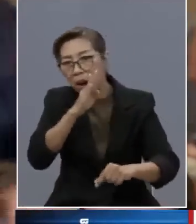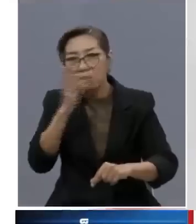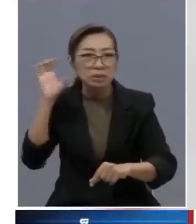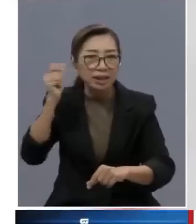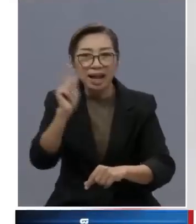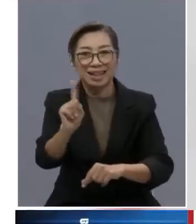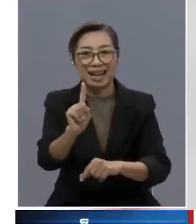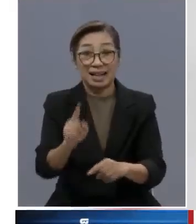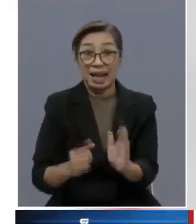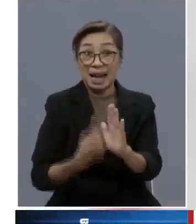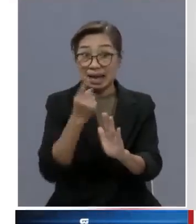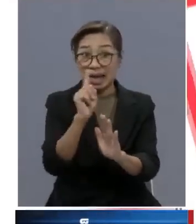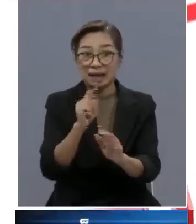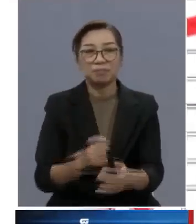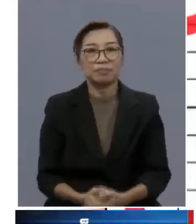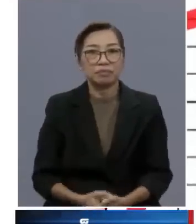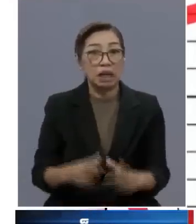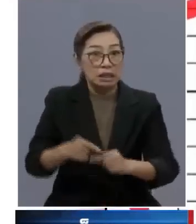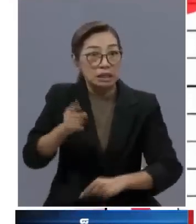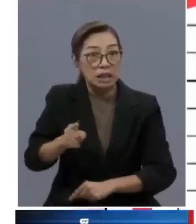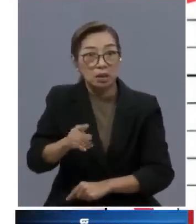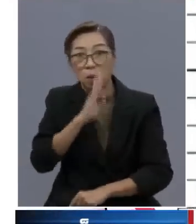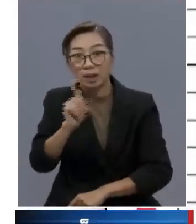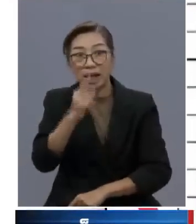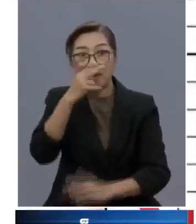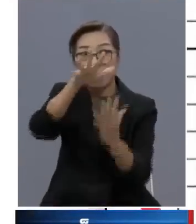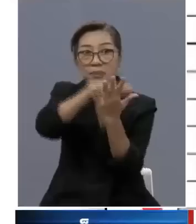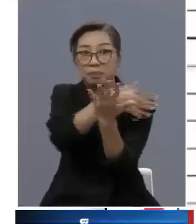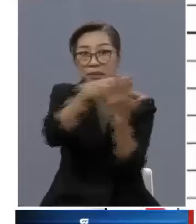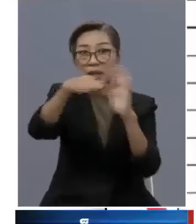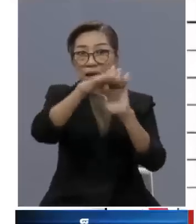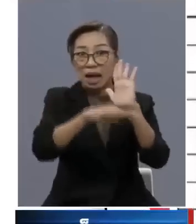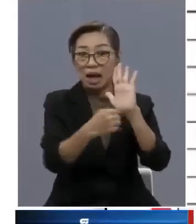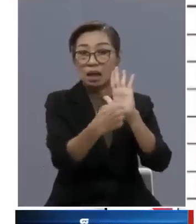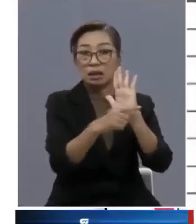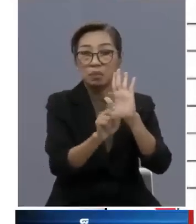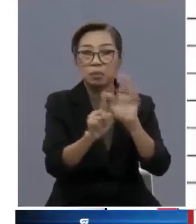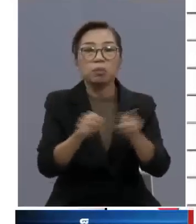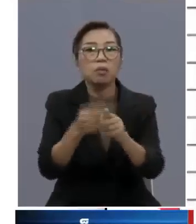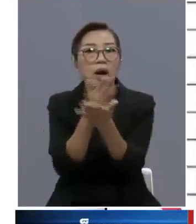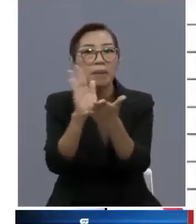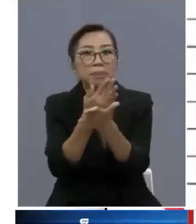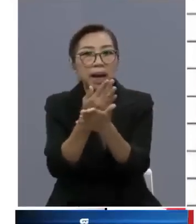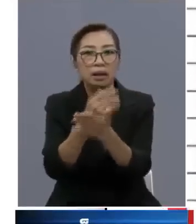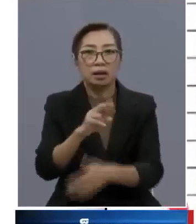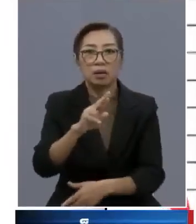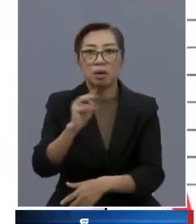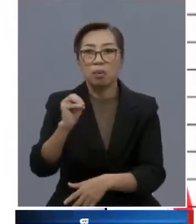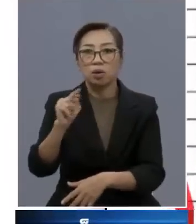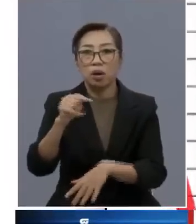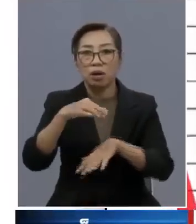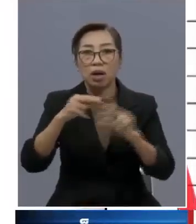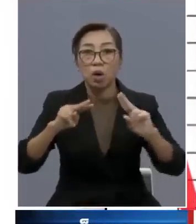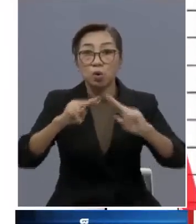ควต้าเก้าอี้รัฐมนตรีนี่ฮะมันขึ้นมาแบบนี้เลยเป็นตารางที่แบบดูแล้วมันชัดเจน อ ่ะแต่เราก็ถามว่ามันจริงหรือมันเฟกนะโควต้